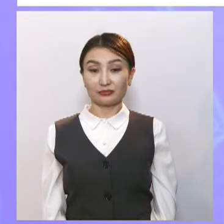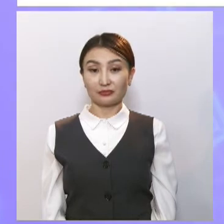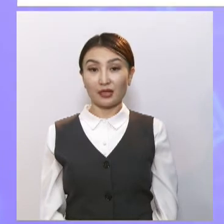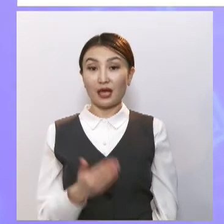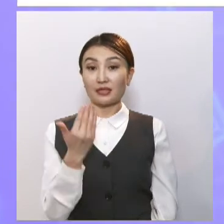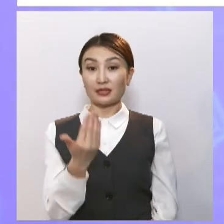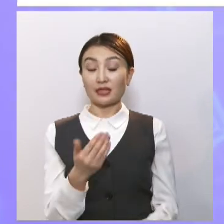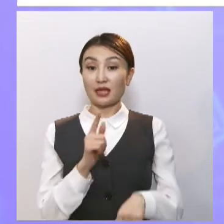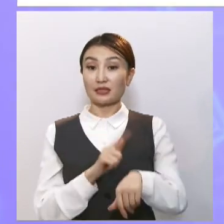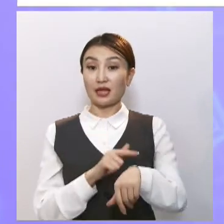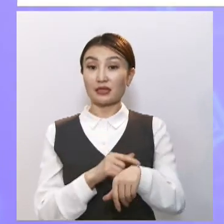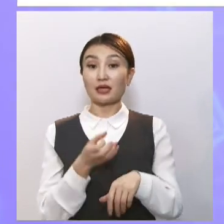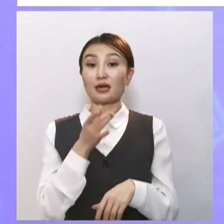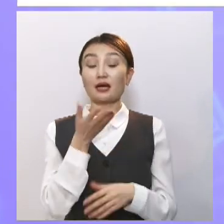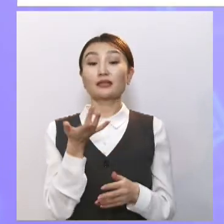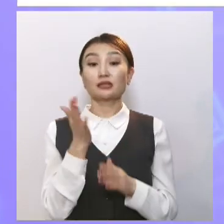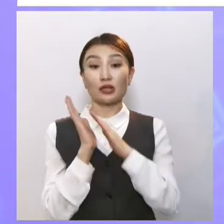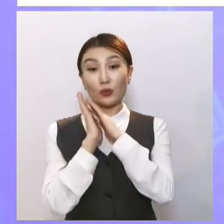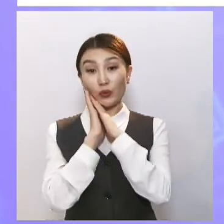Сен саат канчада уктайсың?